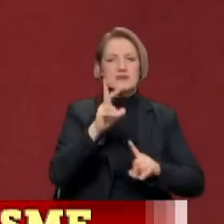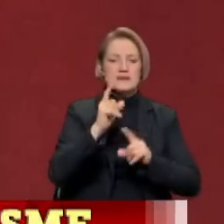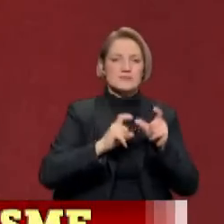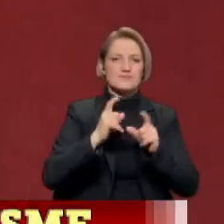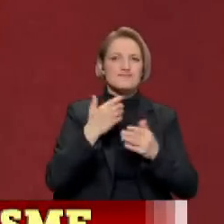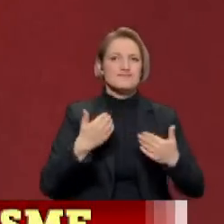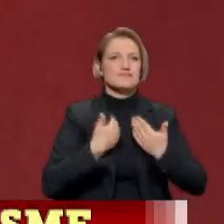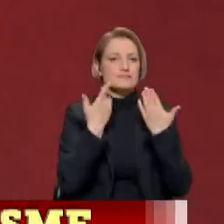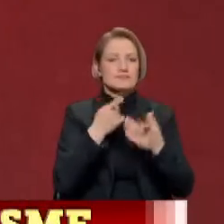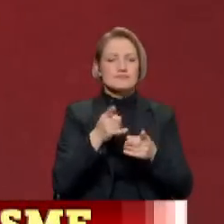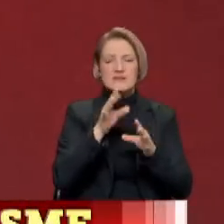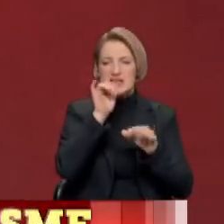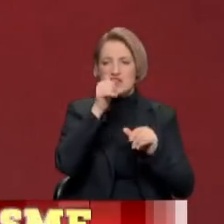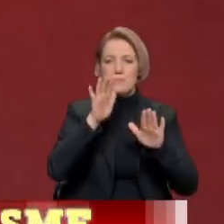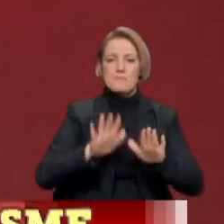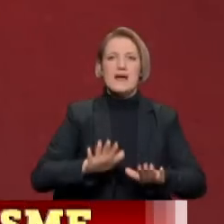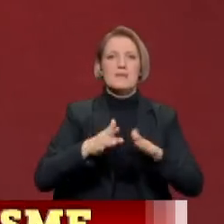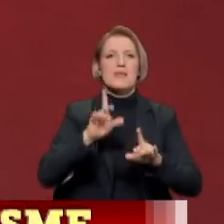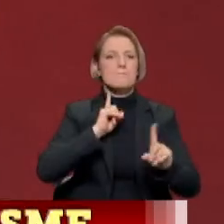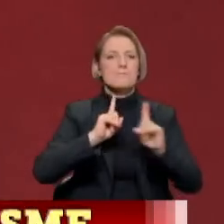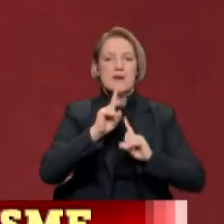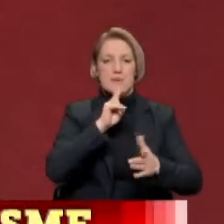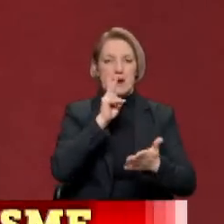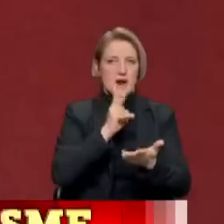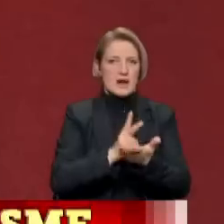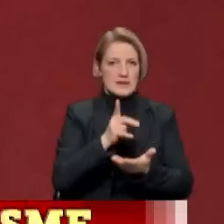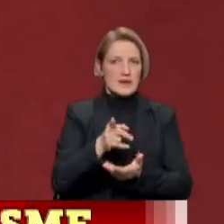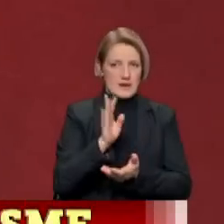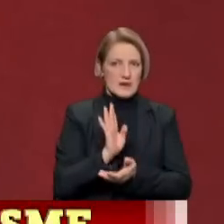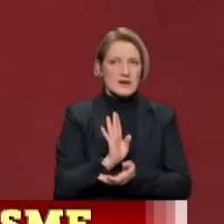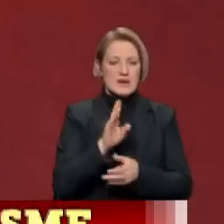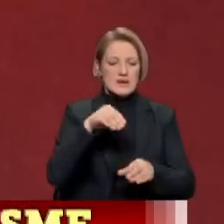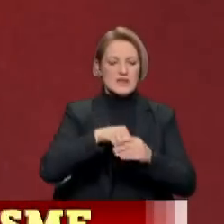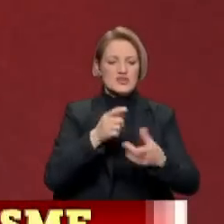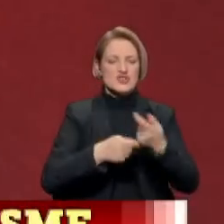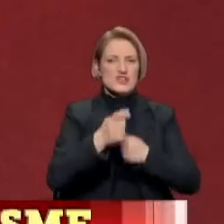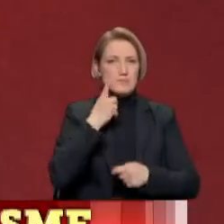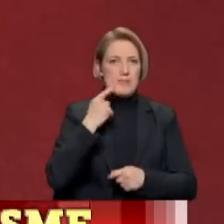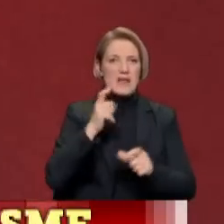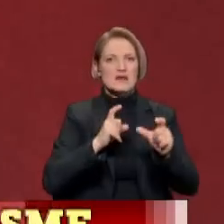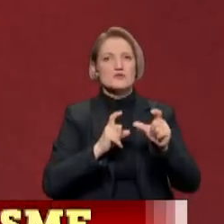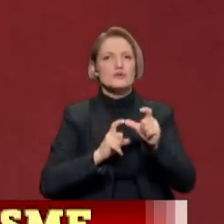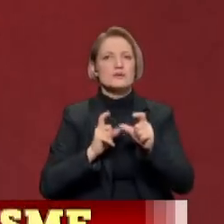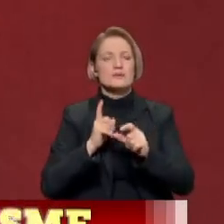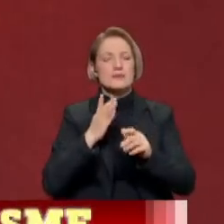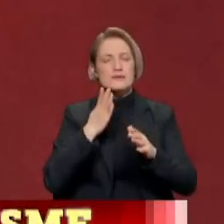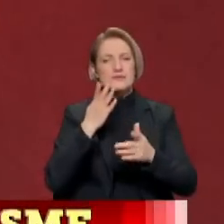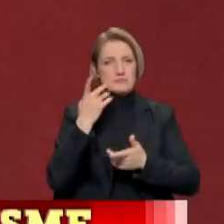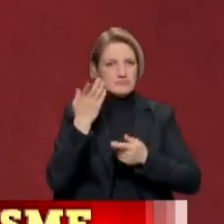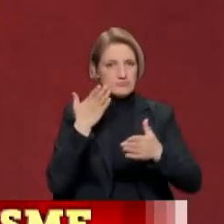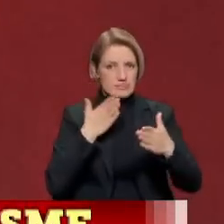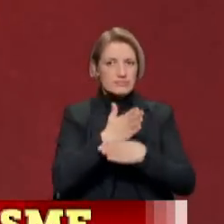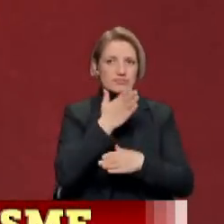istinaf, Yargıtay burayı hiç beklemeden mahkemenin kararını da gözetip İçişleri Bakanlığı devreye girebilir mi? Bugünden